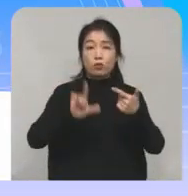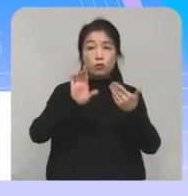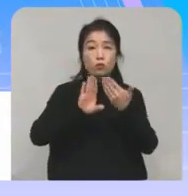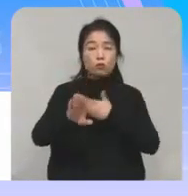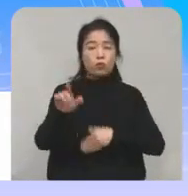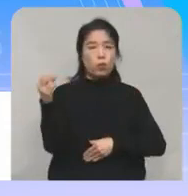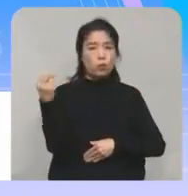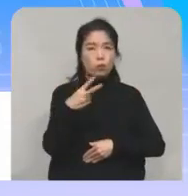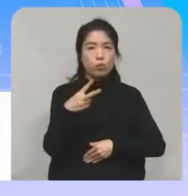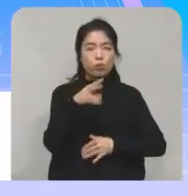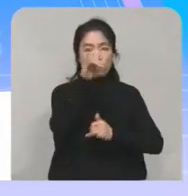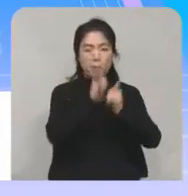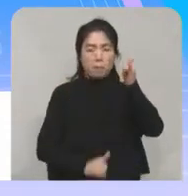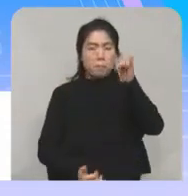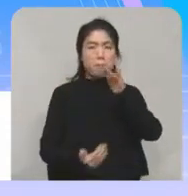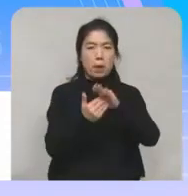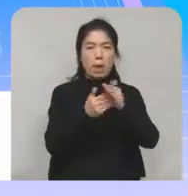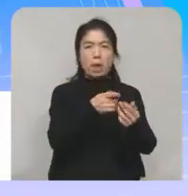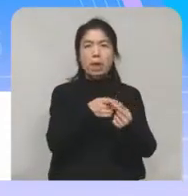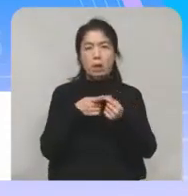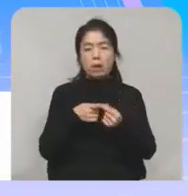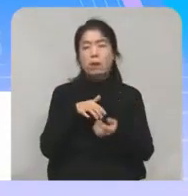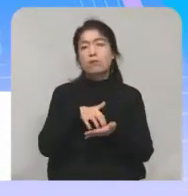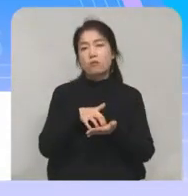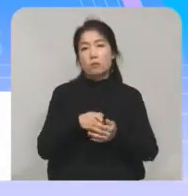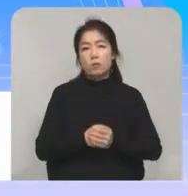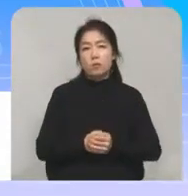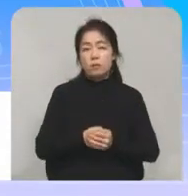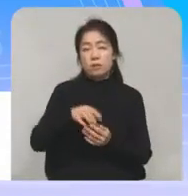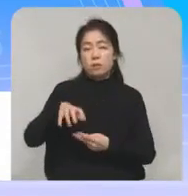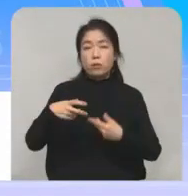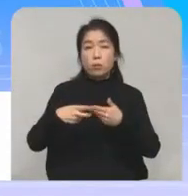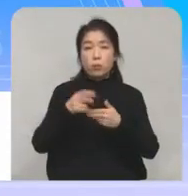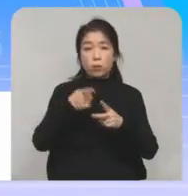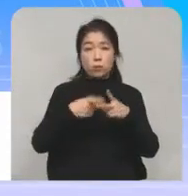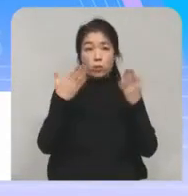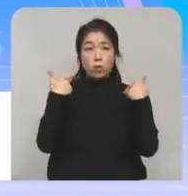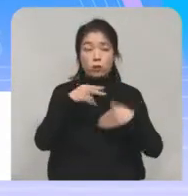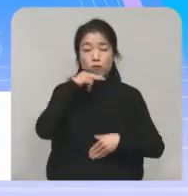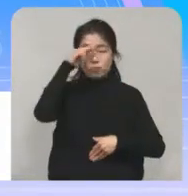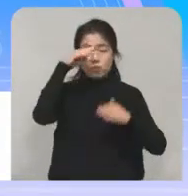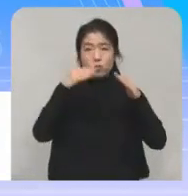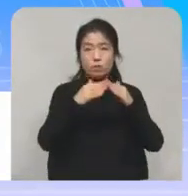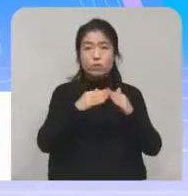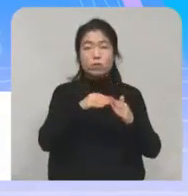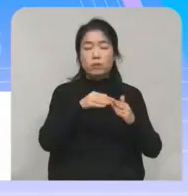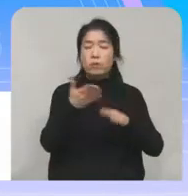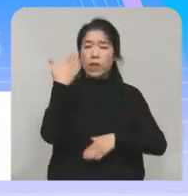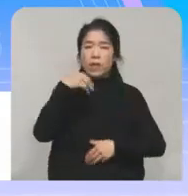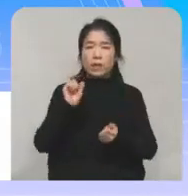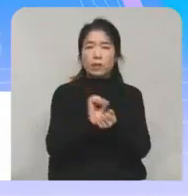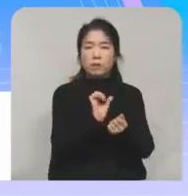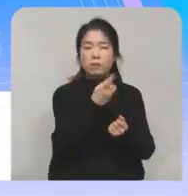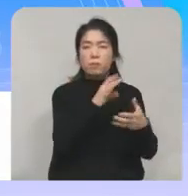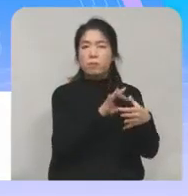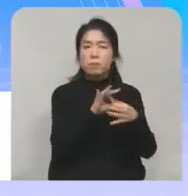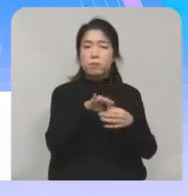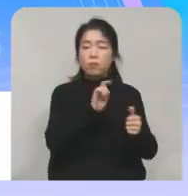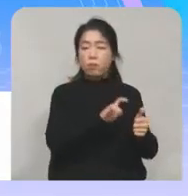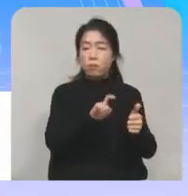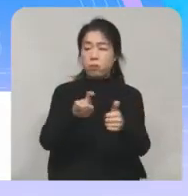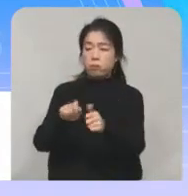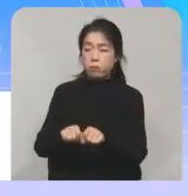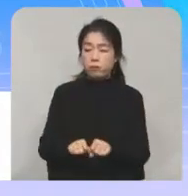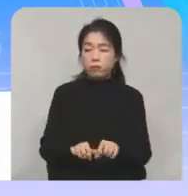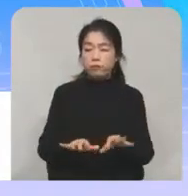또다시 역대 최대 규모 를 기록했는데요 유형 병원과 초등학교 달란 출연 등 기존 감염 경로를 통한 박산 스가